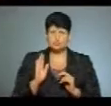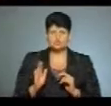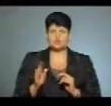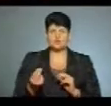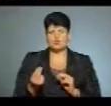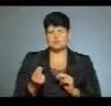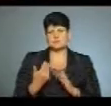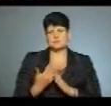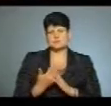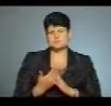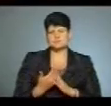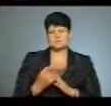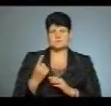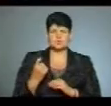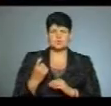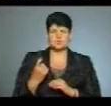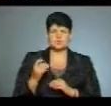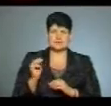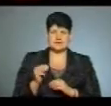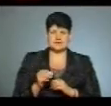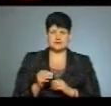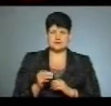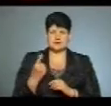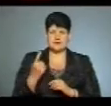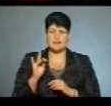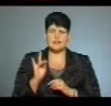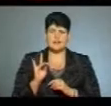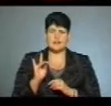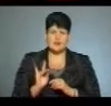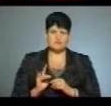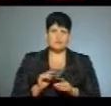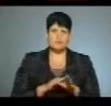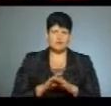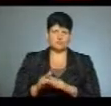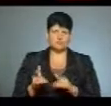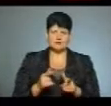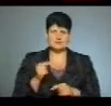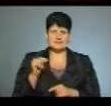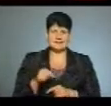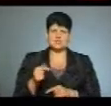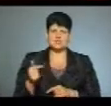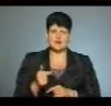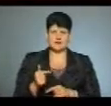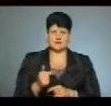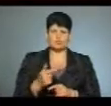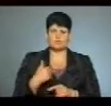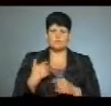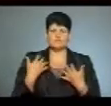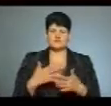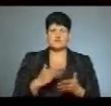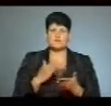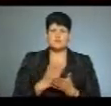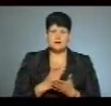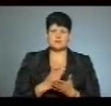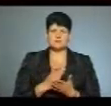коштувати десь 100, біля 100 тисяч. Одна лавочка повністю вже готова, це є 1000 гривень. Тобто от ми вже маємо